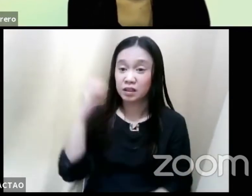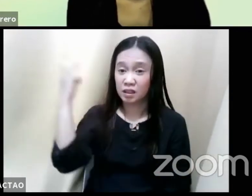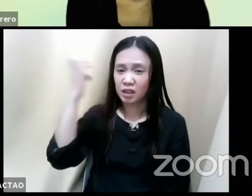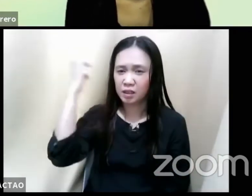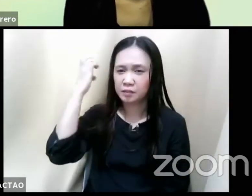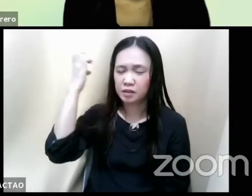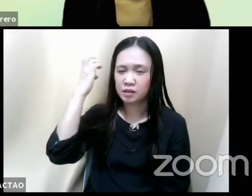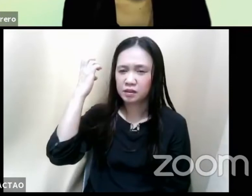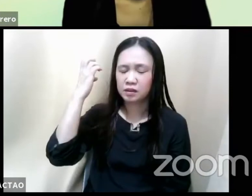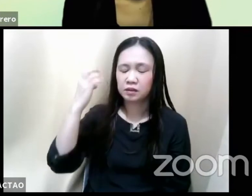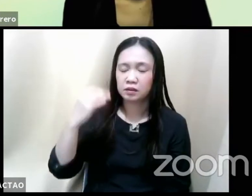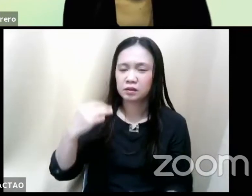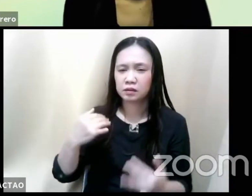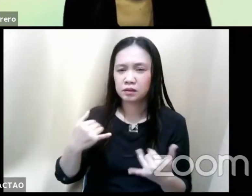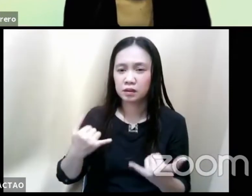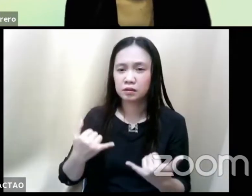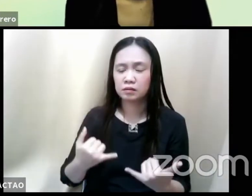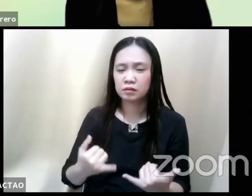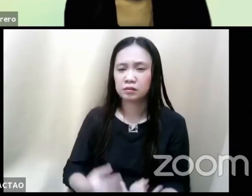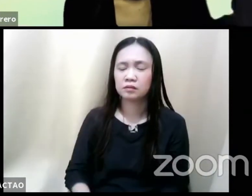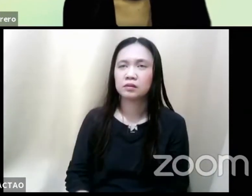emergency, no? Ngayon,